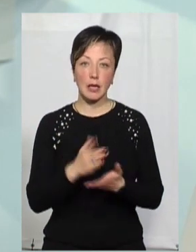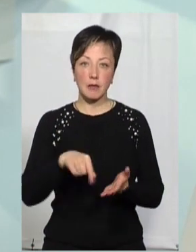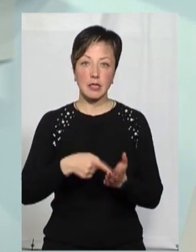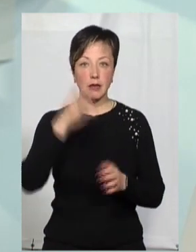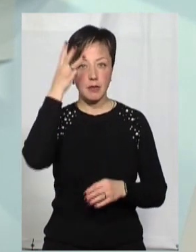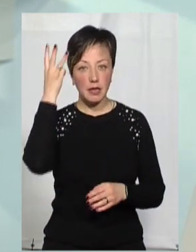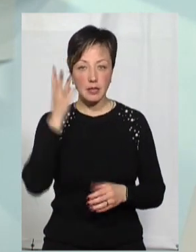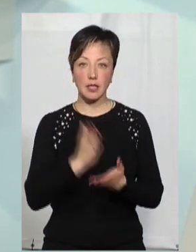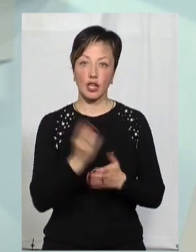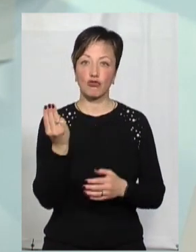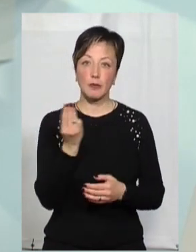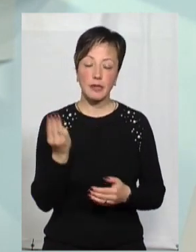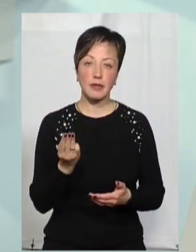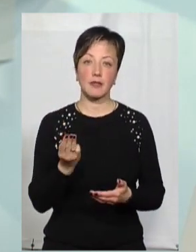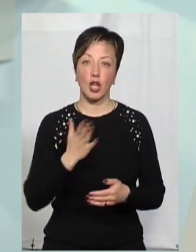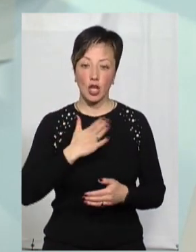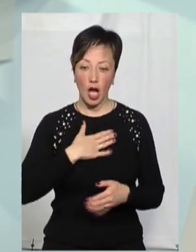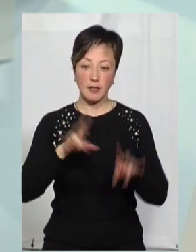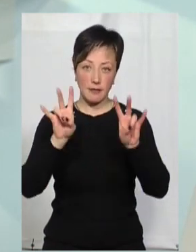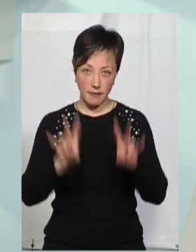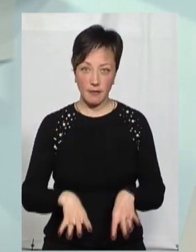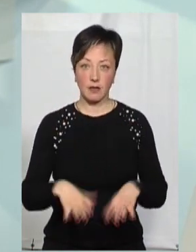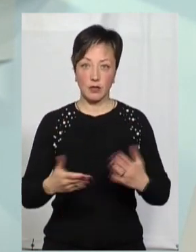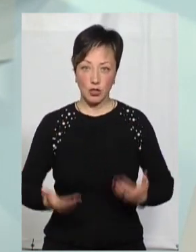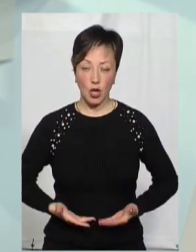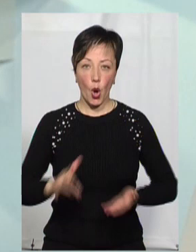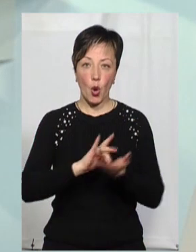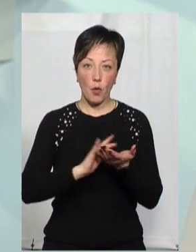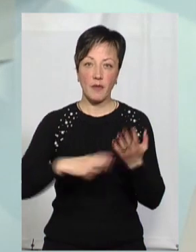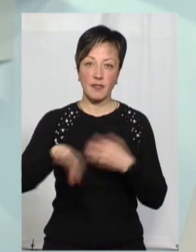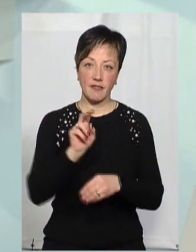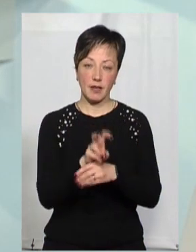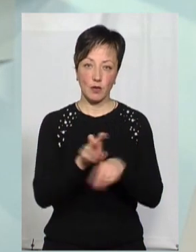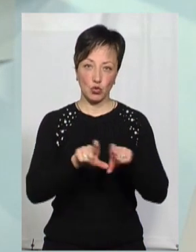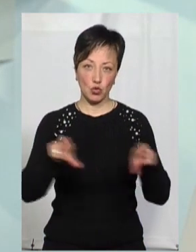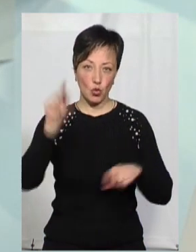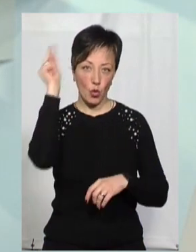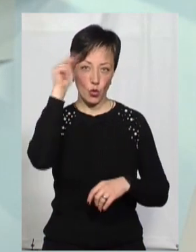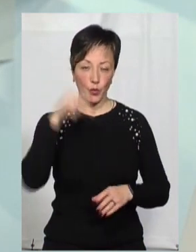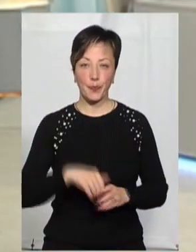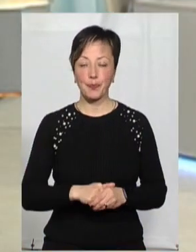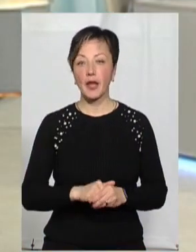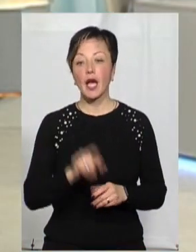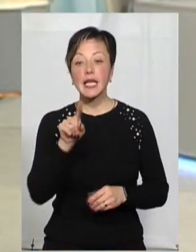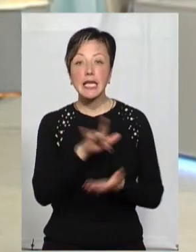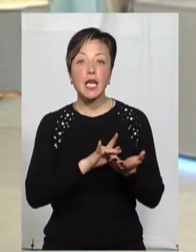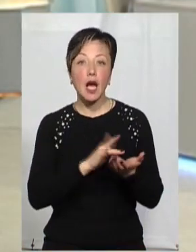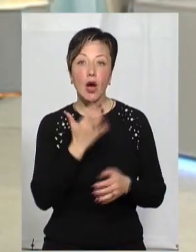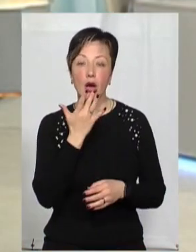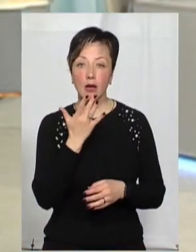місті Хмельницькому, є в Шепетівці, наші осядлі роми всі відвідують школу. Ті роми,